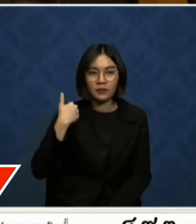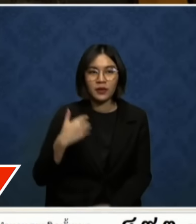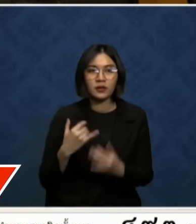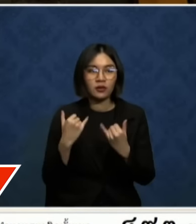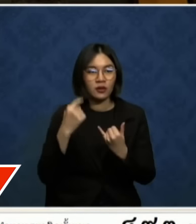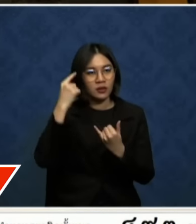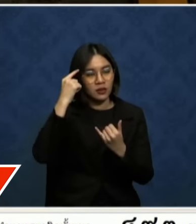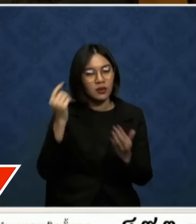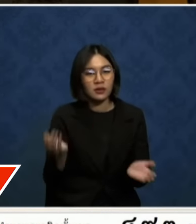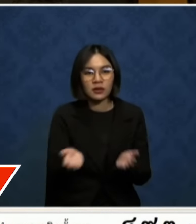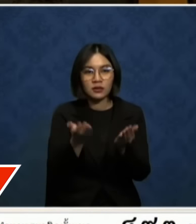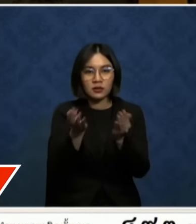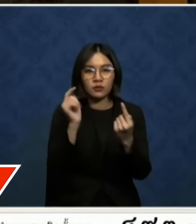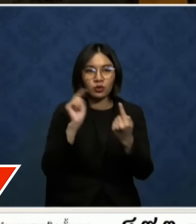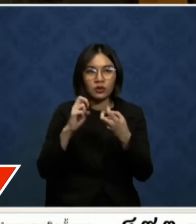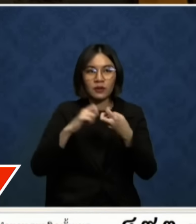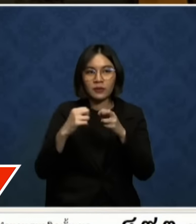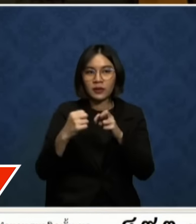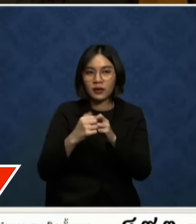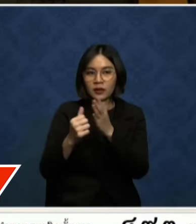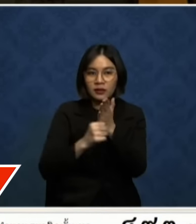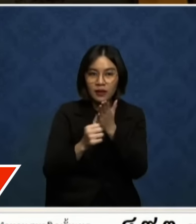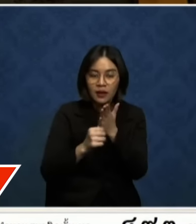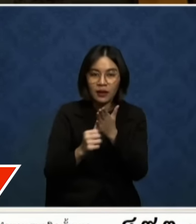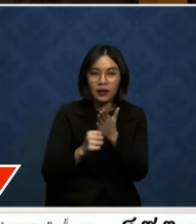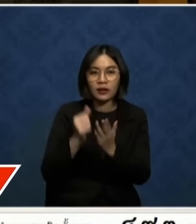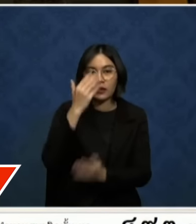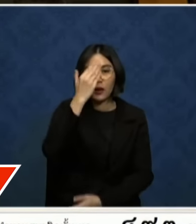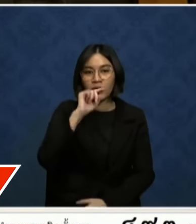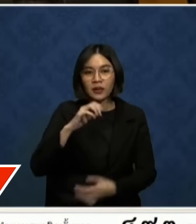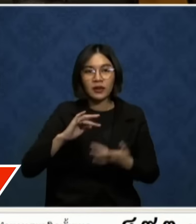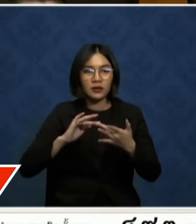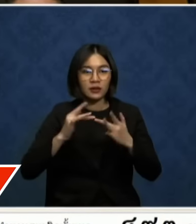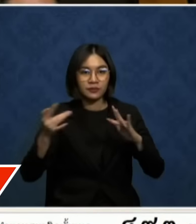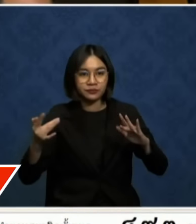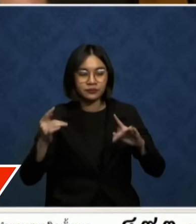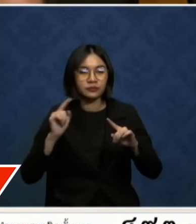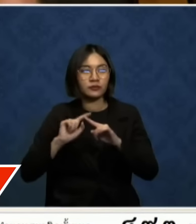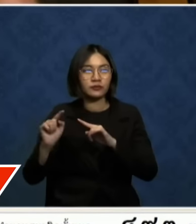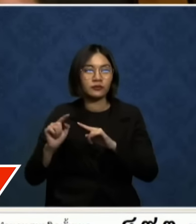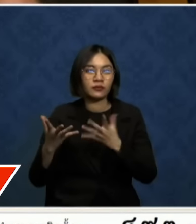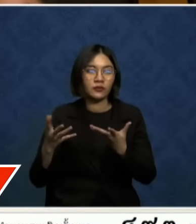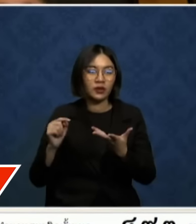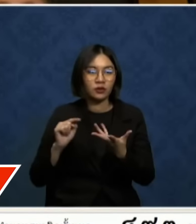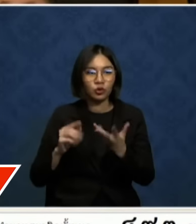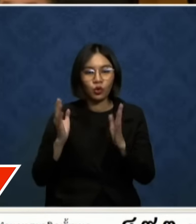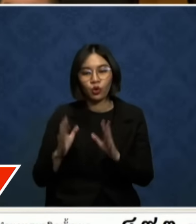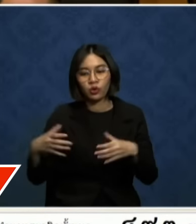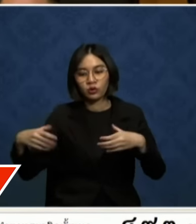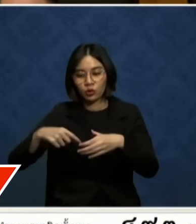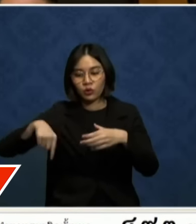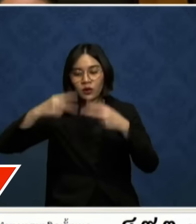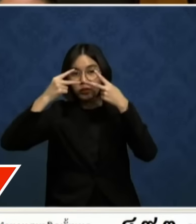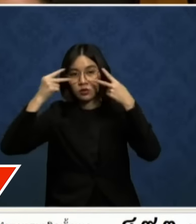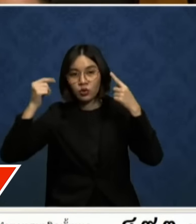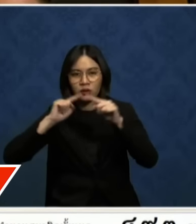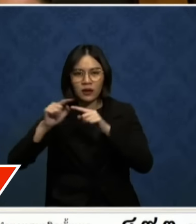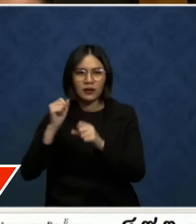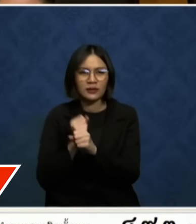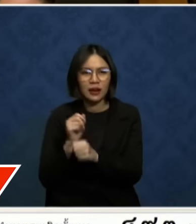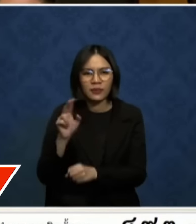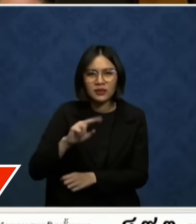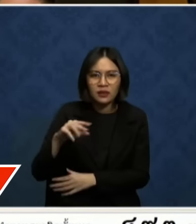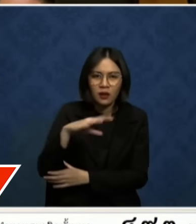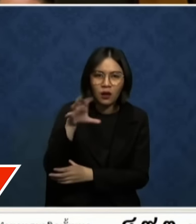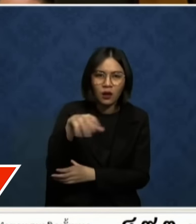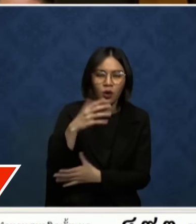ายามผลักดันก็คือในเรื่องของการแก้ปัญหาที่จะทำให้อินเทอร์เน็ตไม่ตกไปอยู่ในมือของบรรดาอาชญากรรมที่จะใช้ในเรื่องของการ